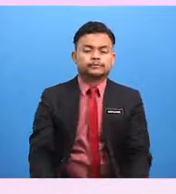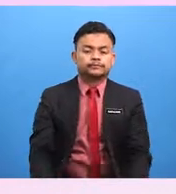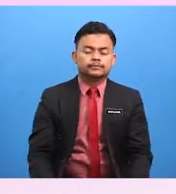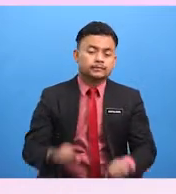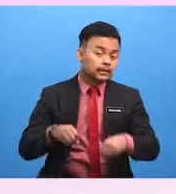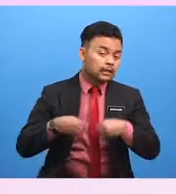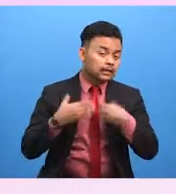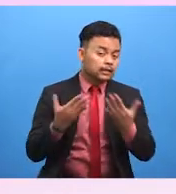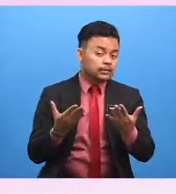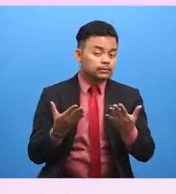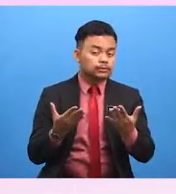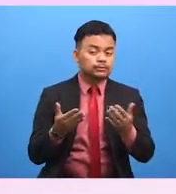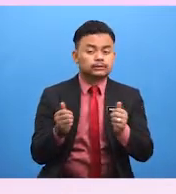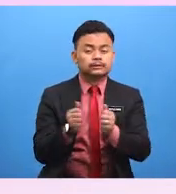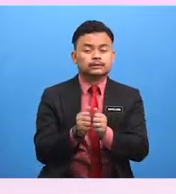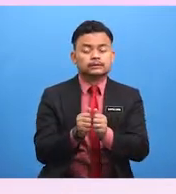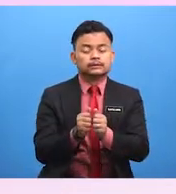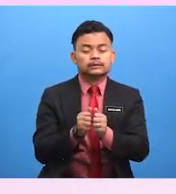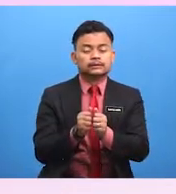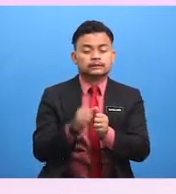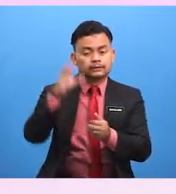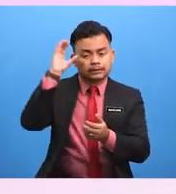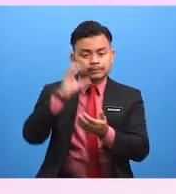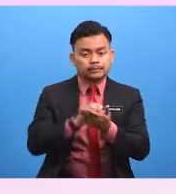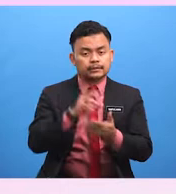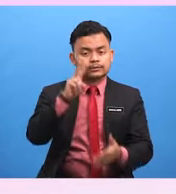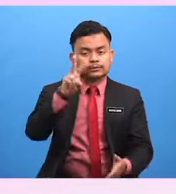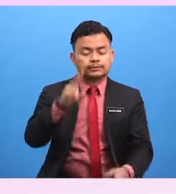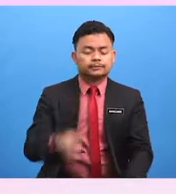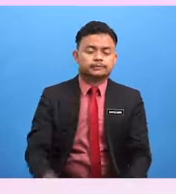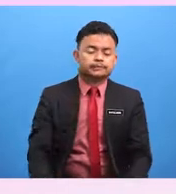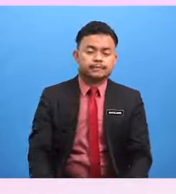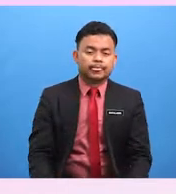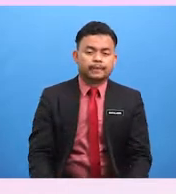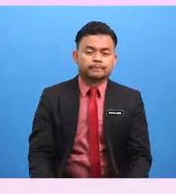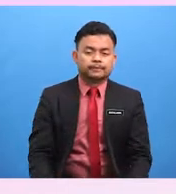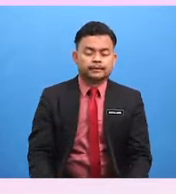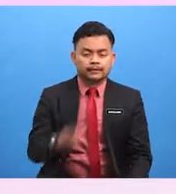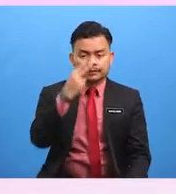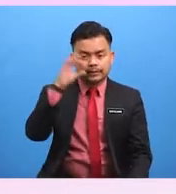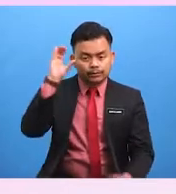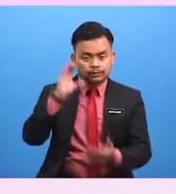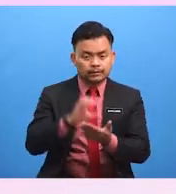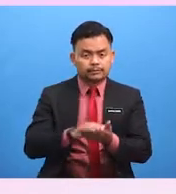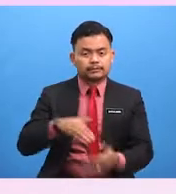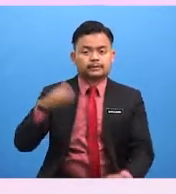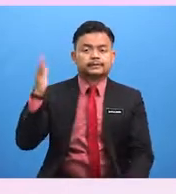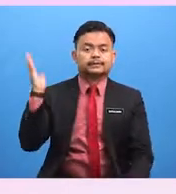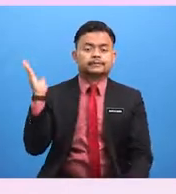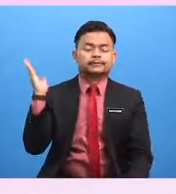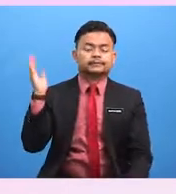Bagaimana pula dengan situasi kedua? Cuba kita lihat gambar rajah yang dipaparkan.